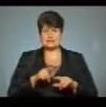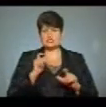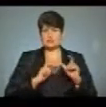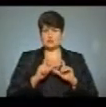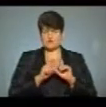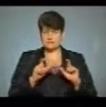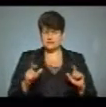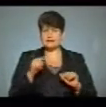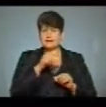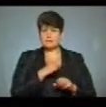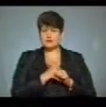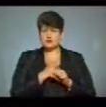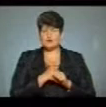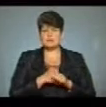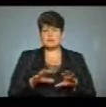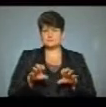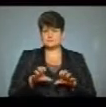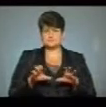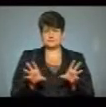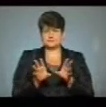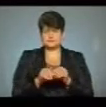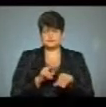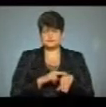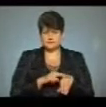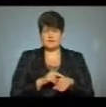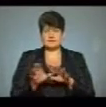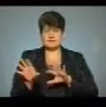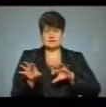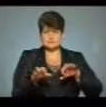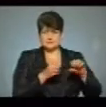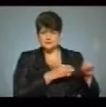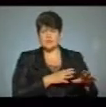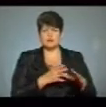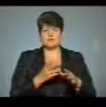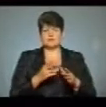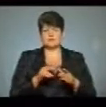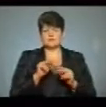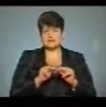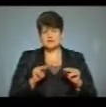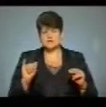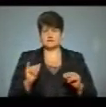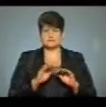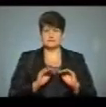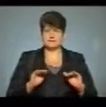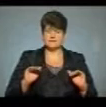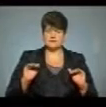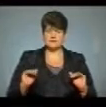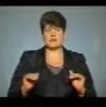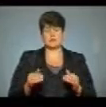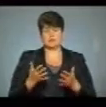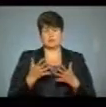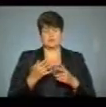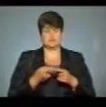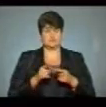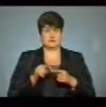університету. Там працювали кінологи і слідчо-оперативна група, вони евакуювали викладачів та абітурієнтів, з'ясували, що ці університети не